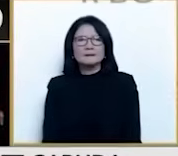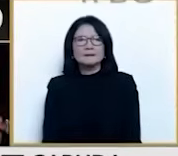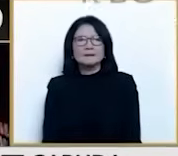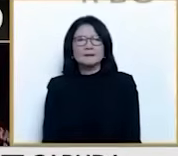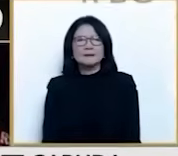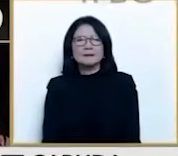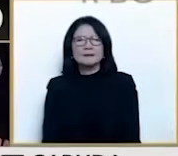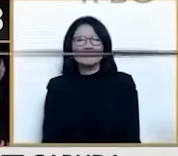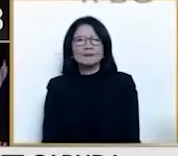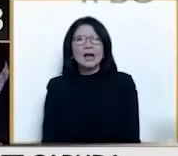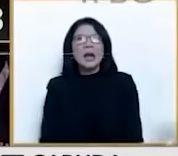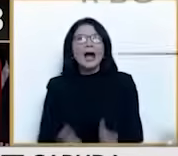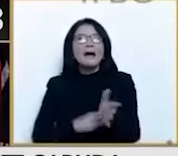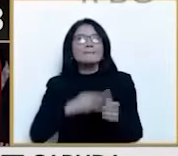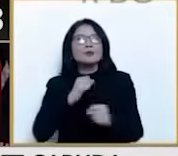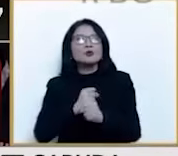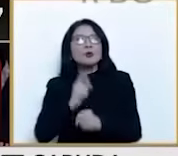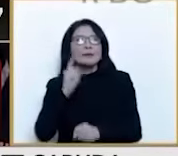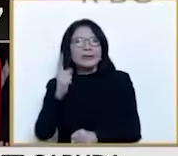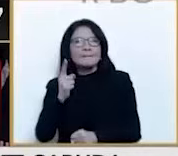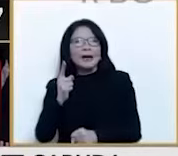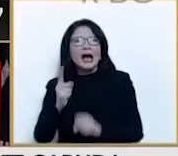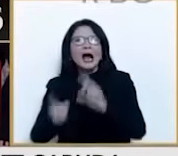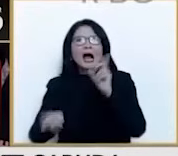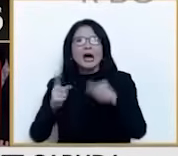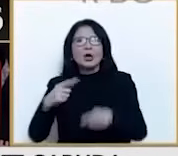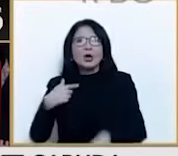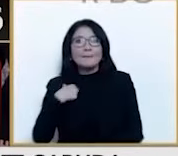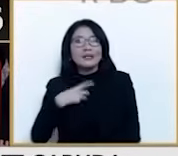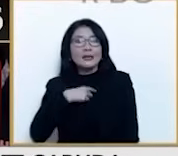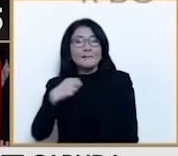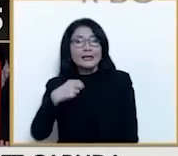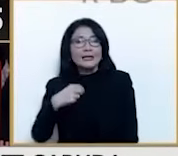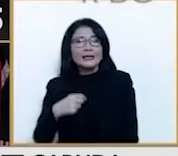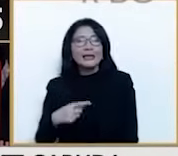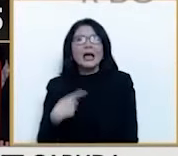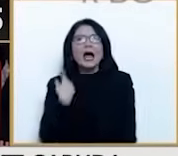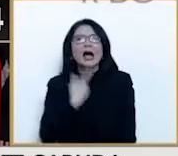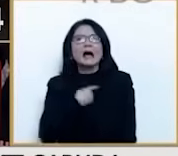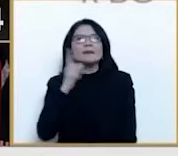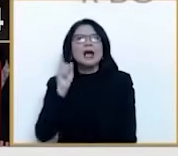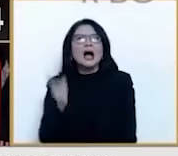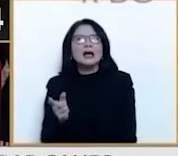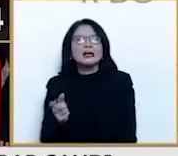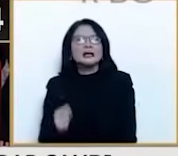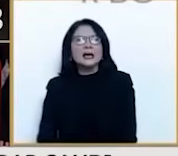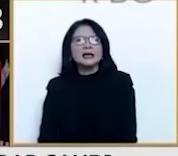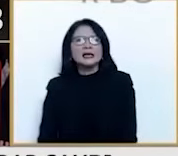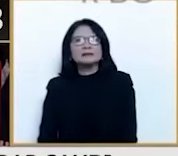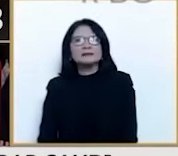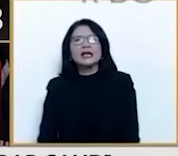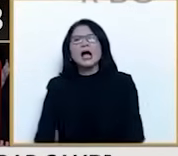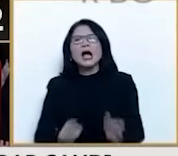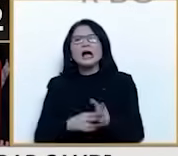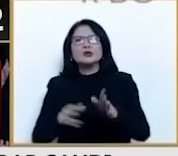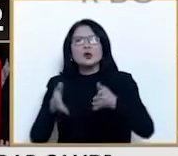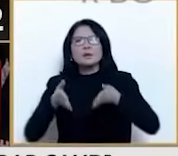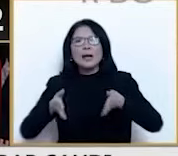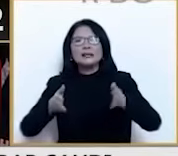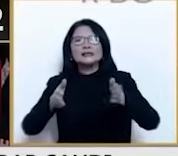Minggu pertama di saat nanti kami menjabat, yang pertama kami akan lakukan normalisasi